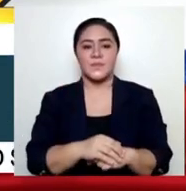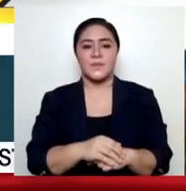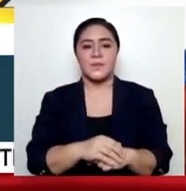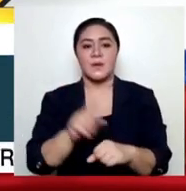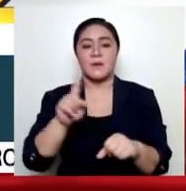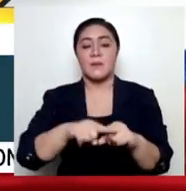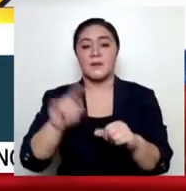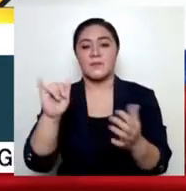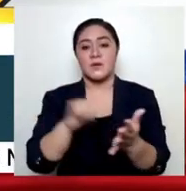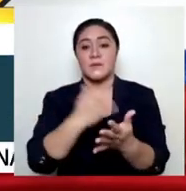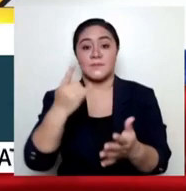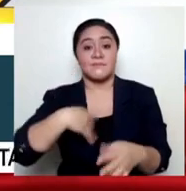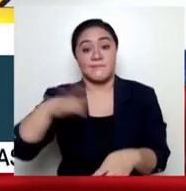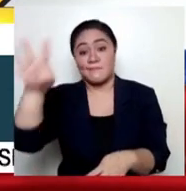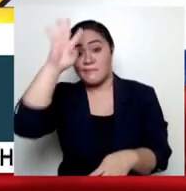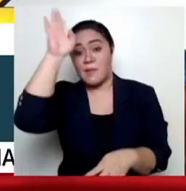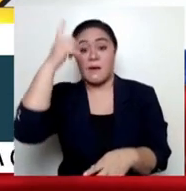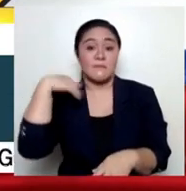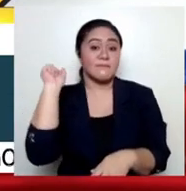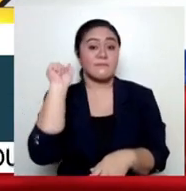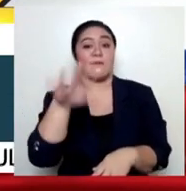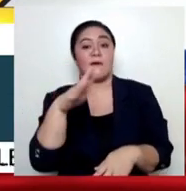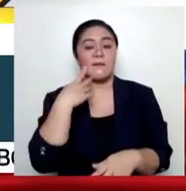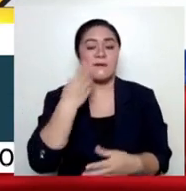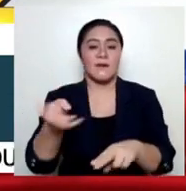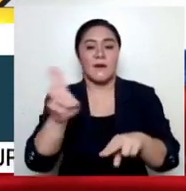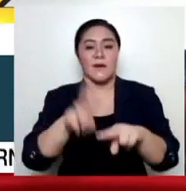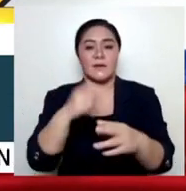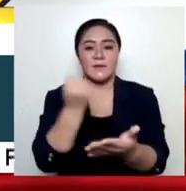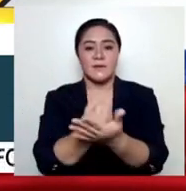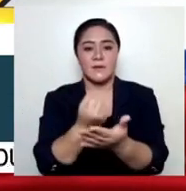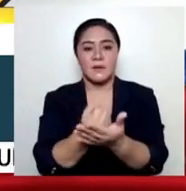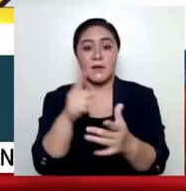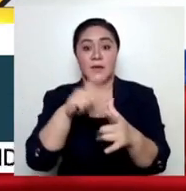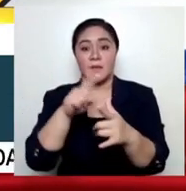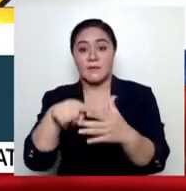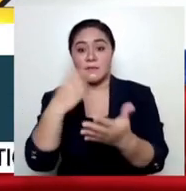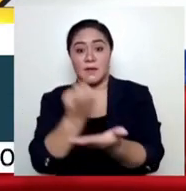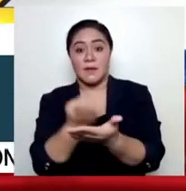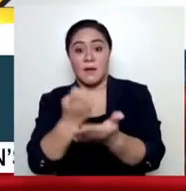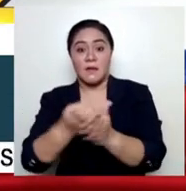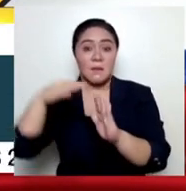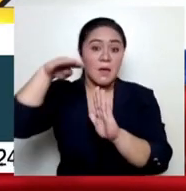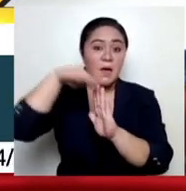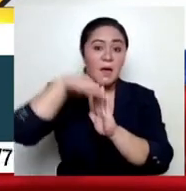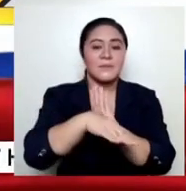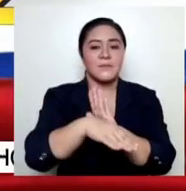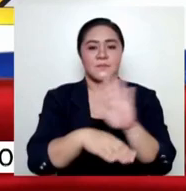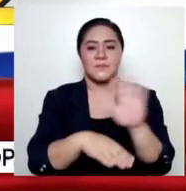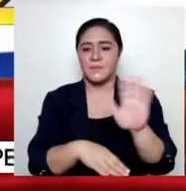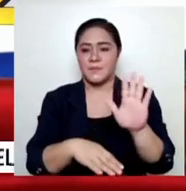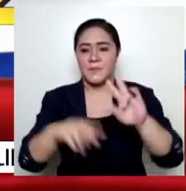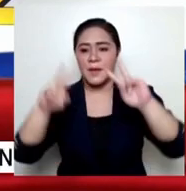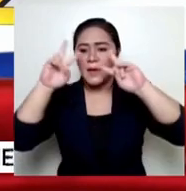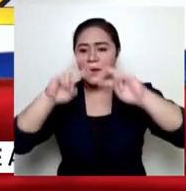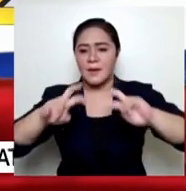tayo mag-wage increase, baka buwagsak naman ng ekonomiya. Hindi po pwede yung ganyan. Pag-aaralan natin mabuti yan.